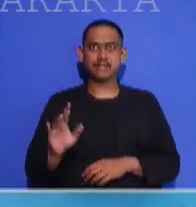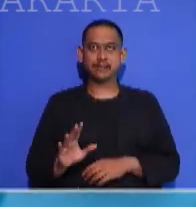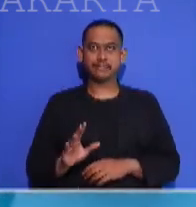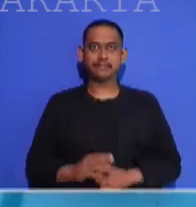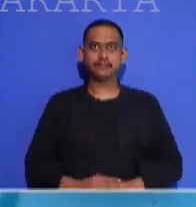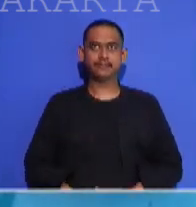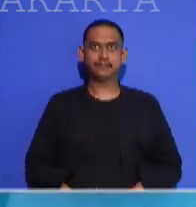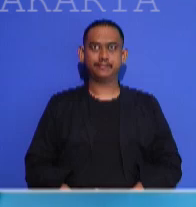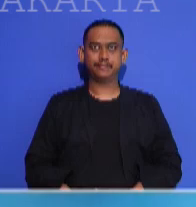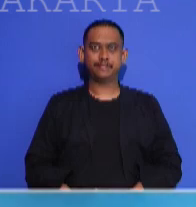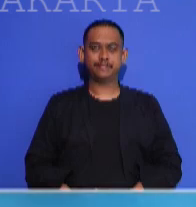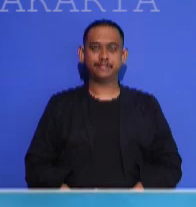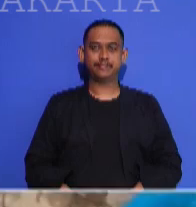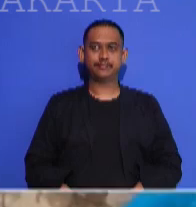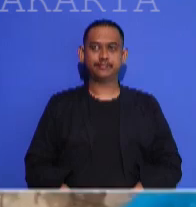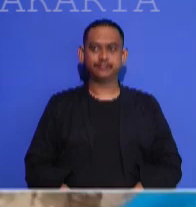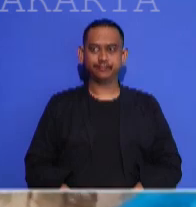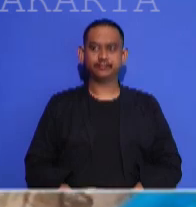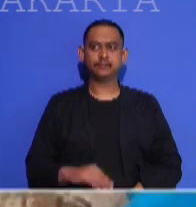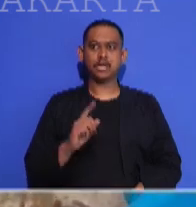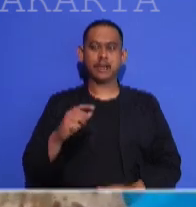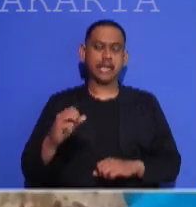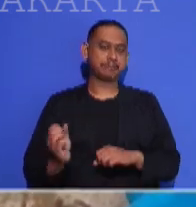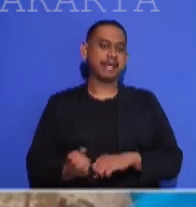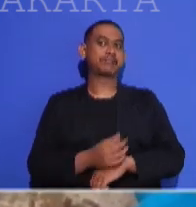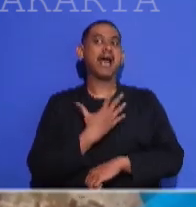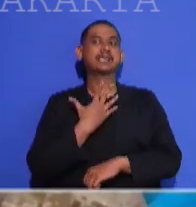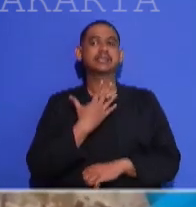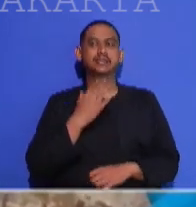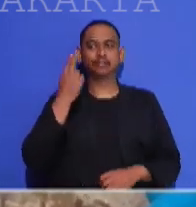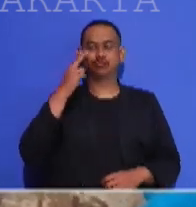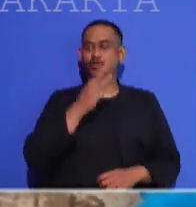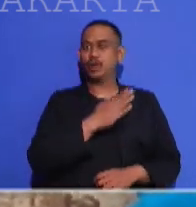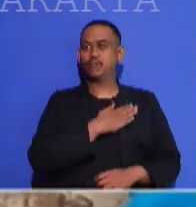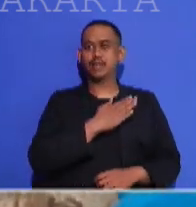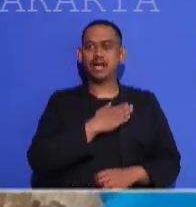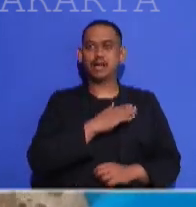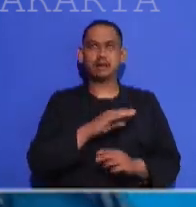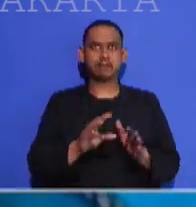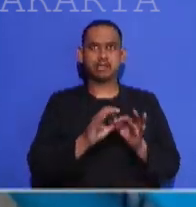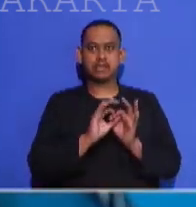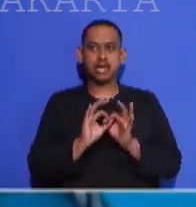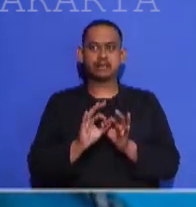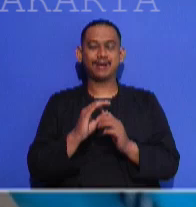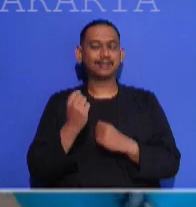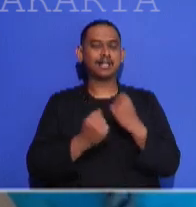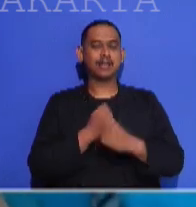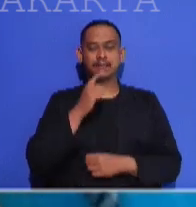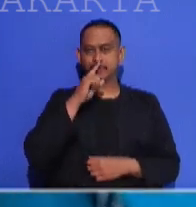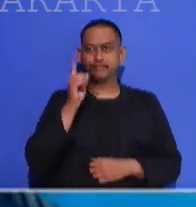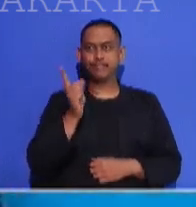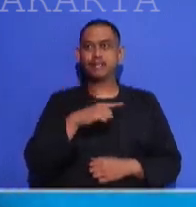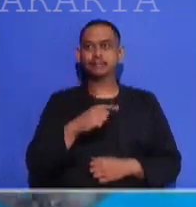julan the sunrise of Java juga menginspirasi Pemerintah kabupaten di semua Lini untuk bekerja lebih awal dan lebih cepat dibandingkan